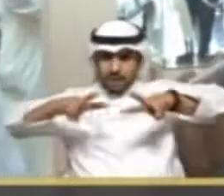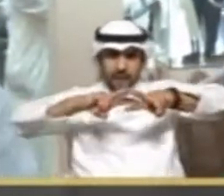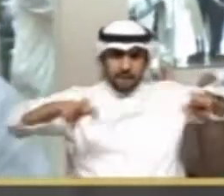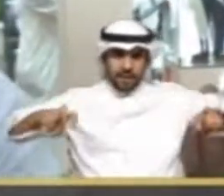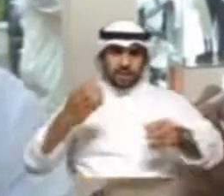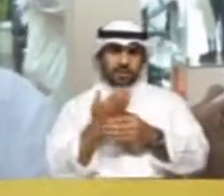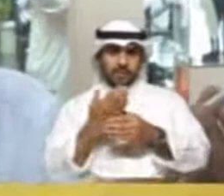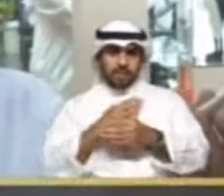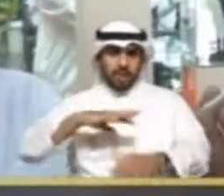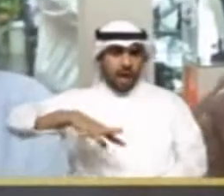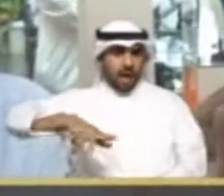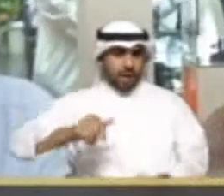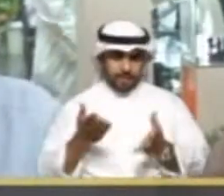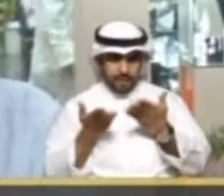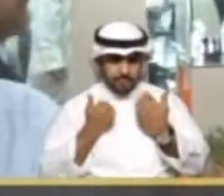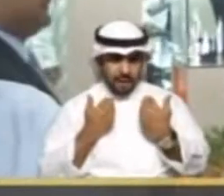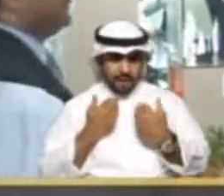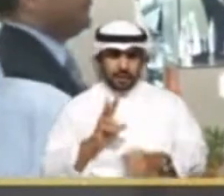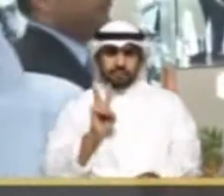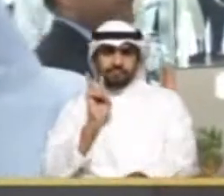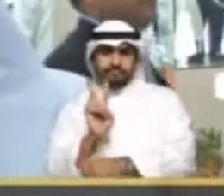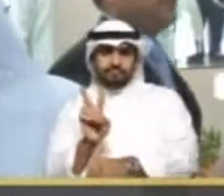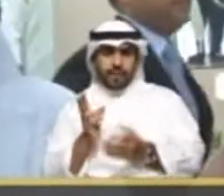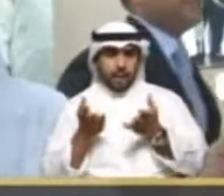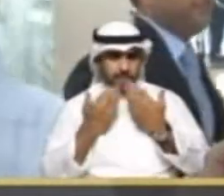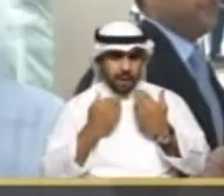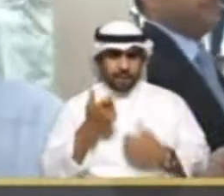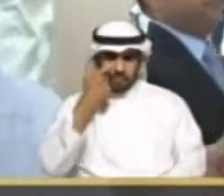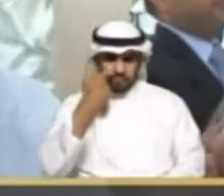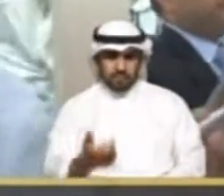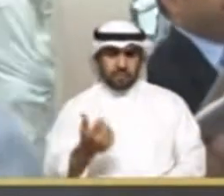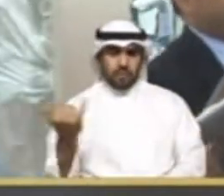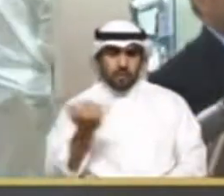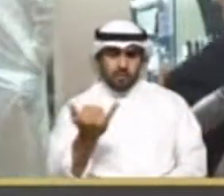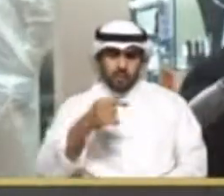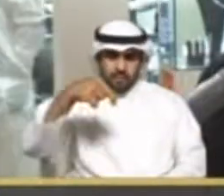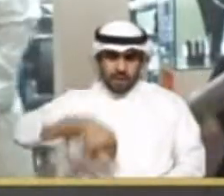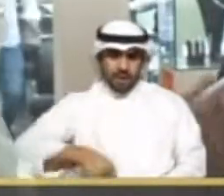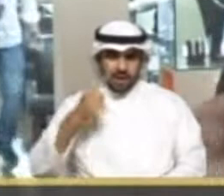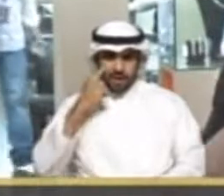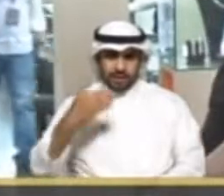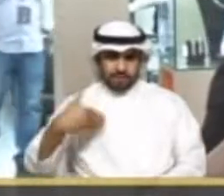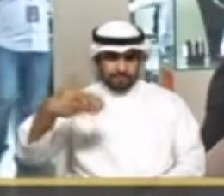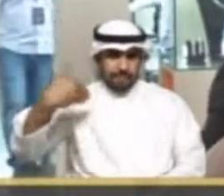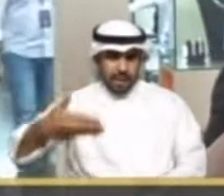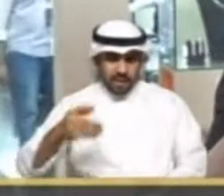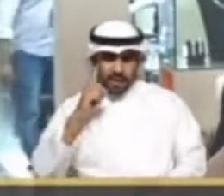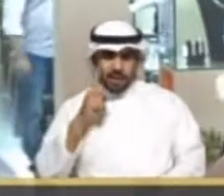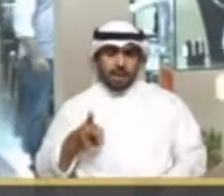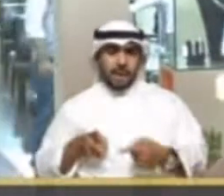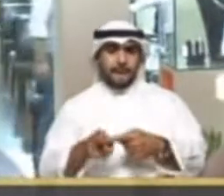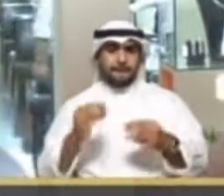الأمور. الآن هذا هناك معرض واحد، وإحنا في توجه أيضا إقامة ممكن معرضين خلال الفترة القادمة